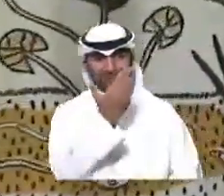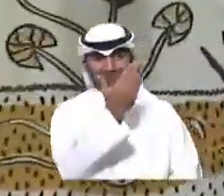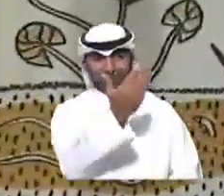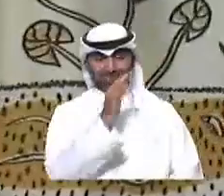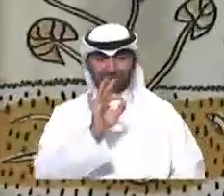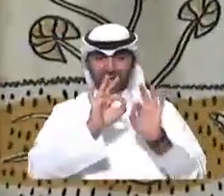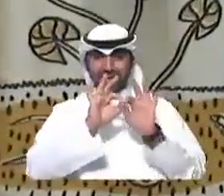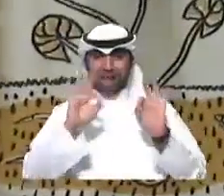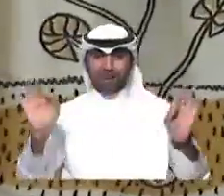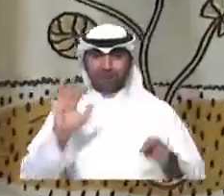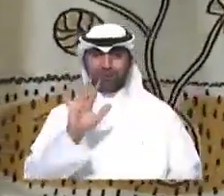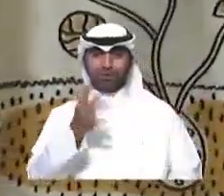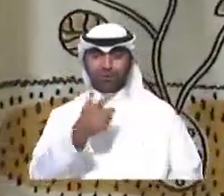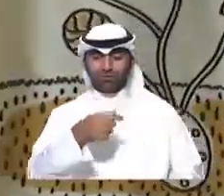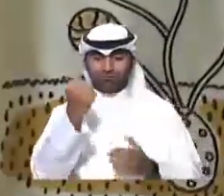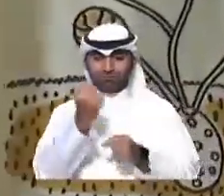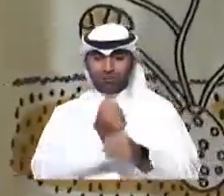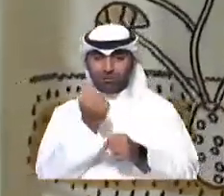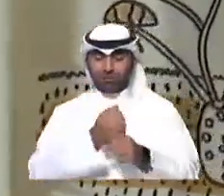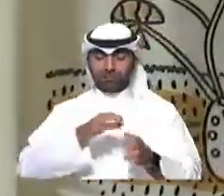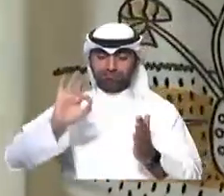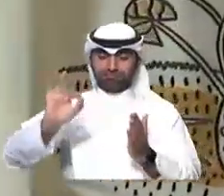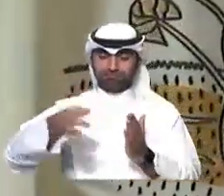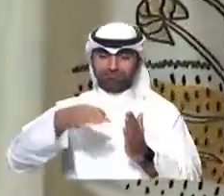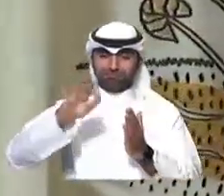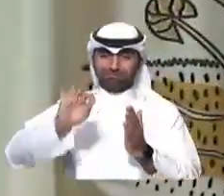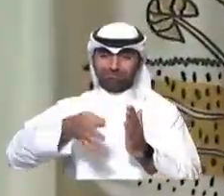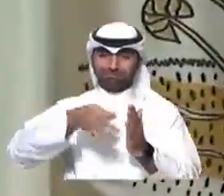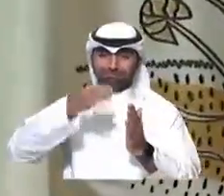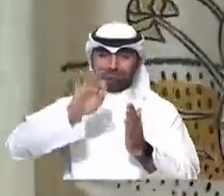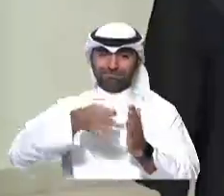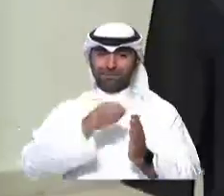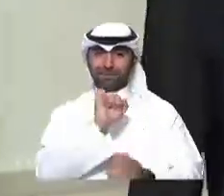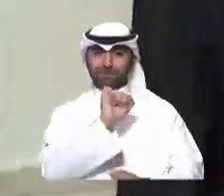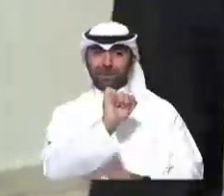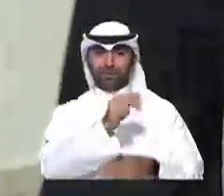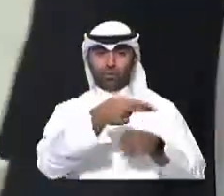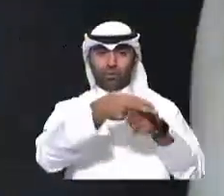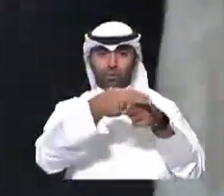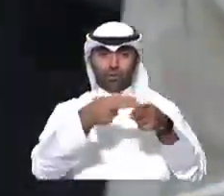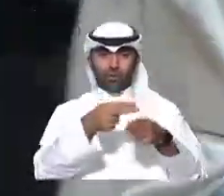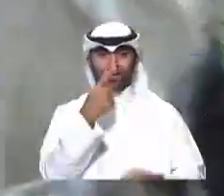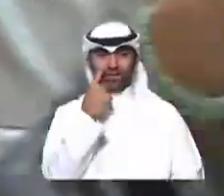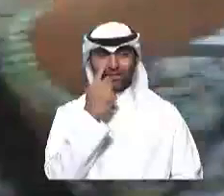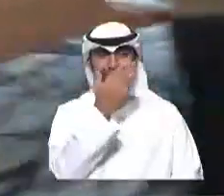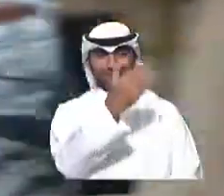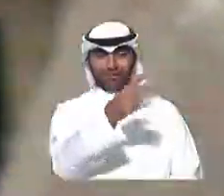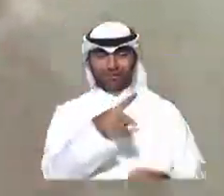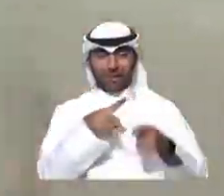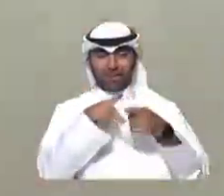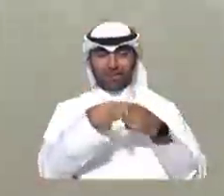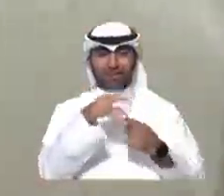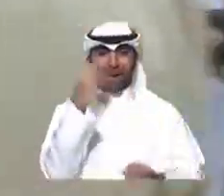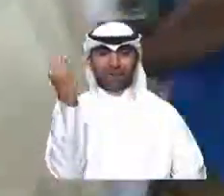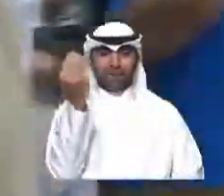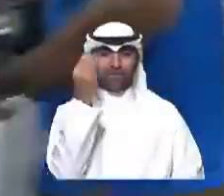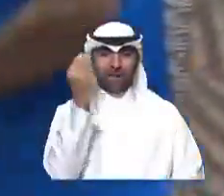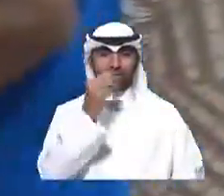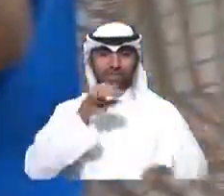فنية وعرض أعمالهن في المعرض، ودمج الخبرات الفنية في مجال التصاميم الكويتية